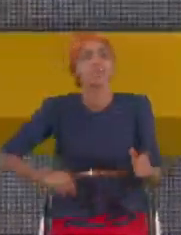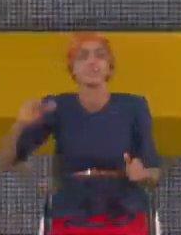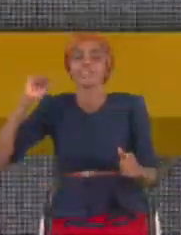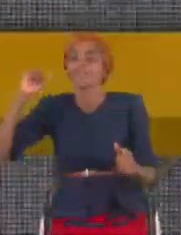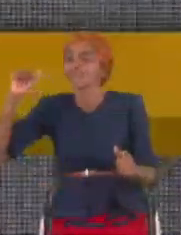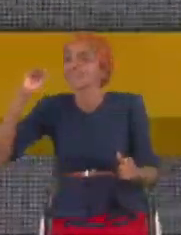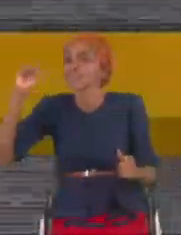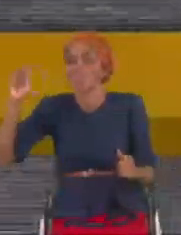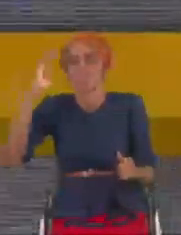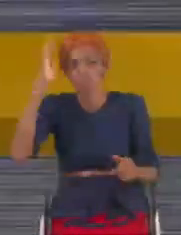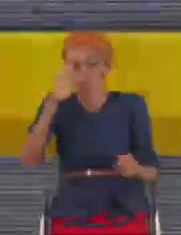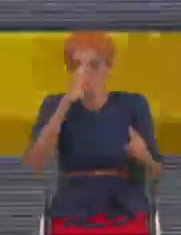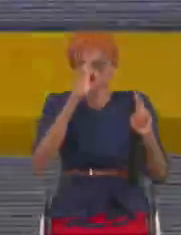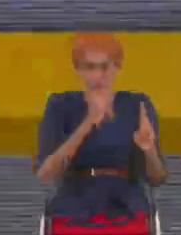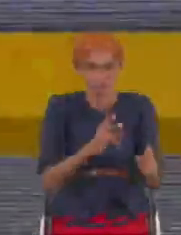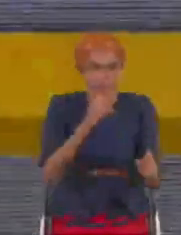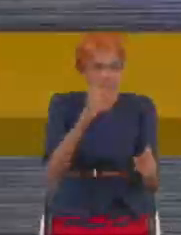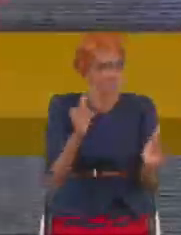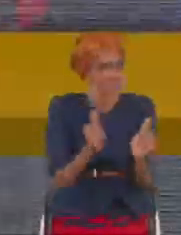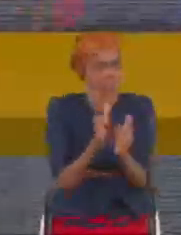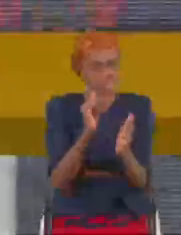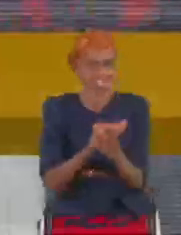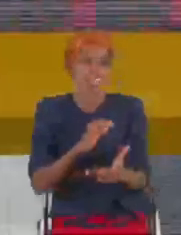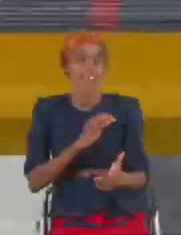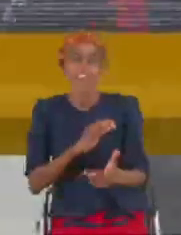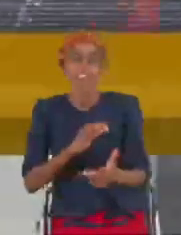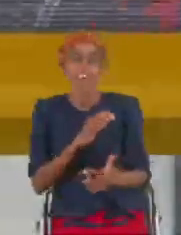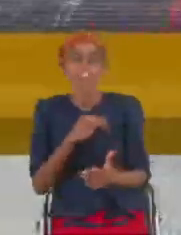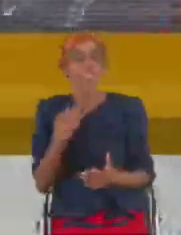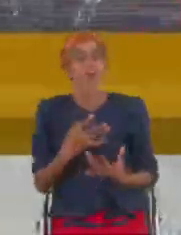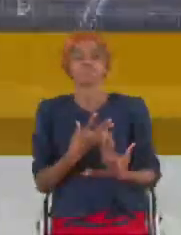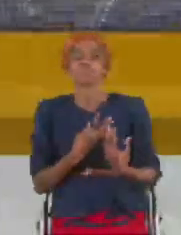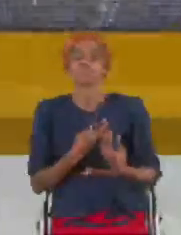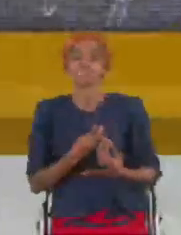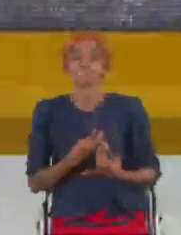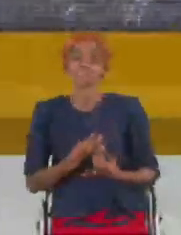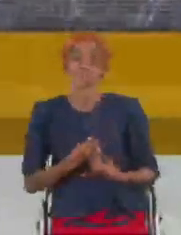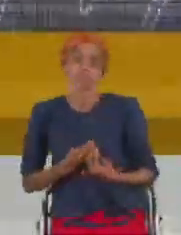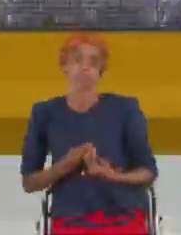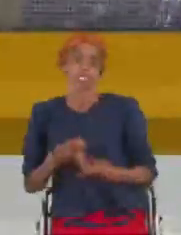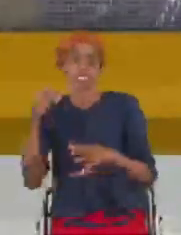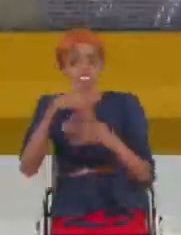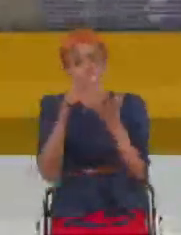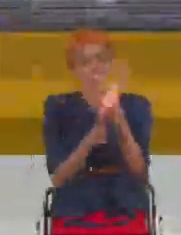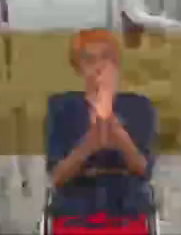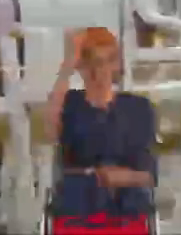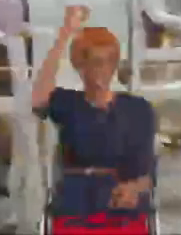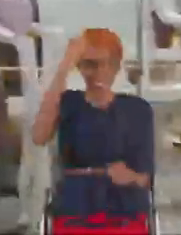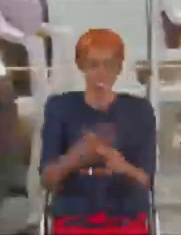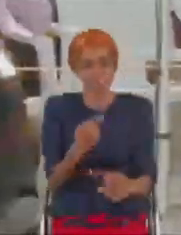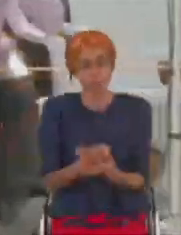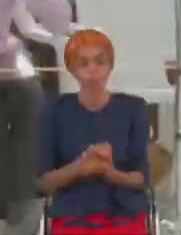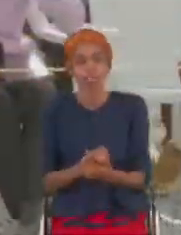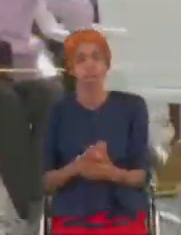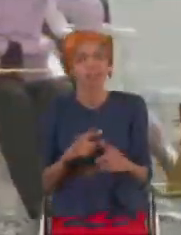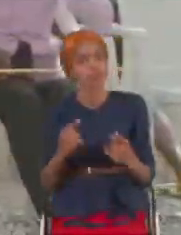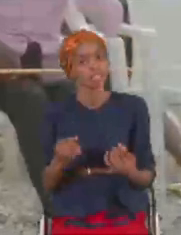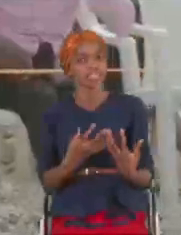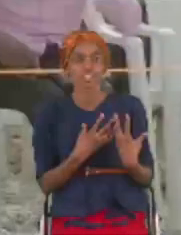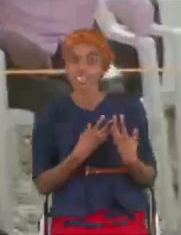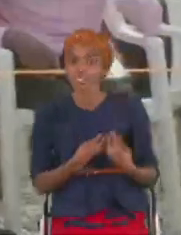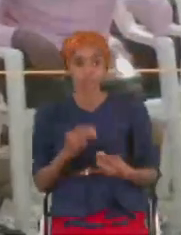en votre honneur et passe au caractère de boussens au nom de jésus mais